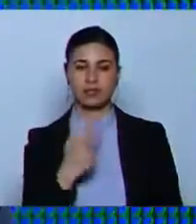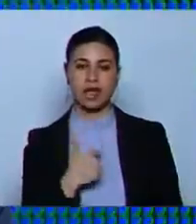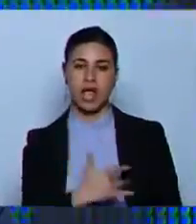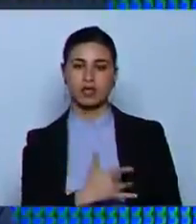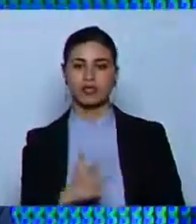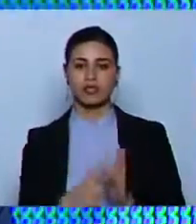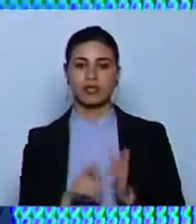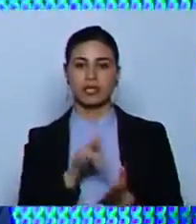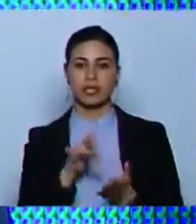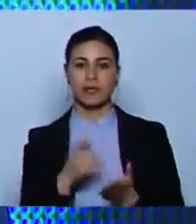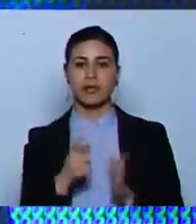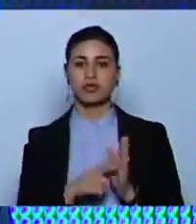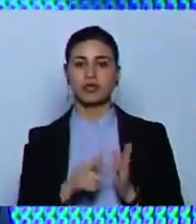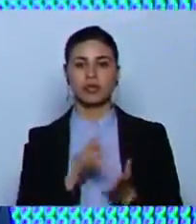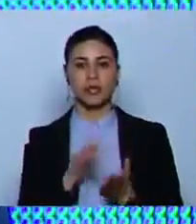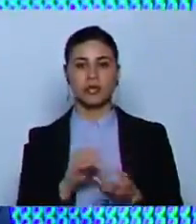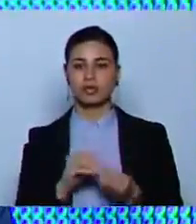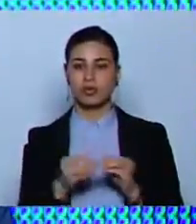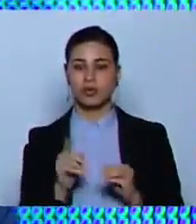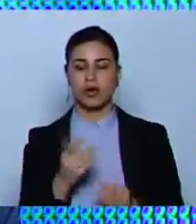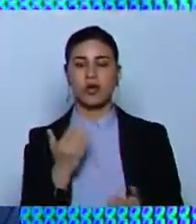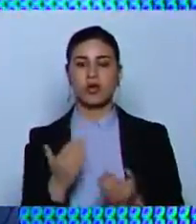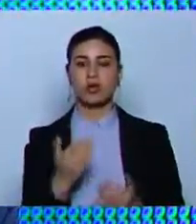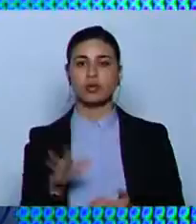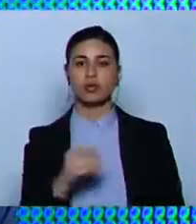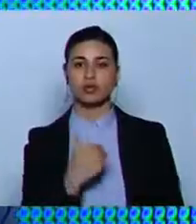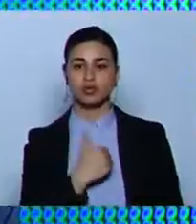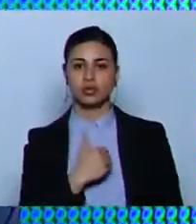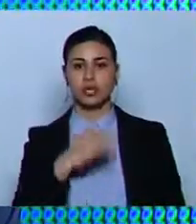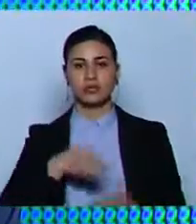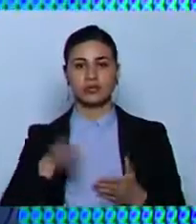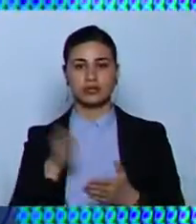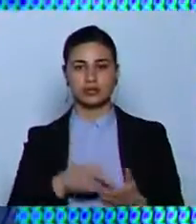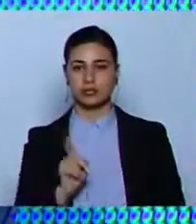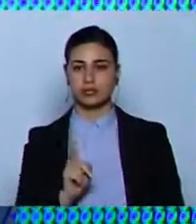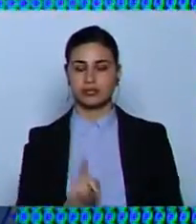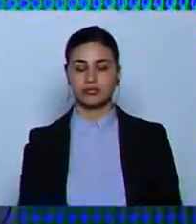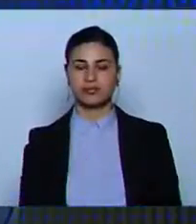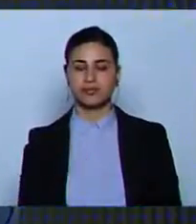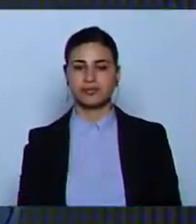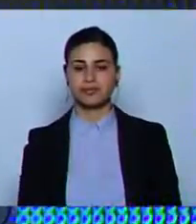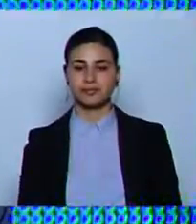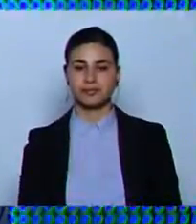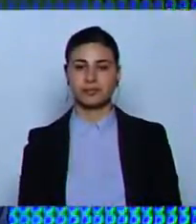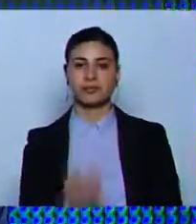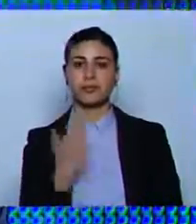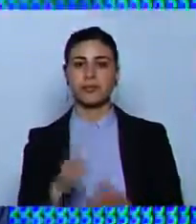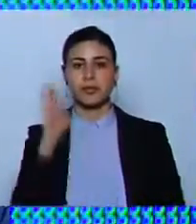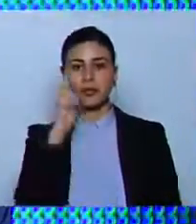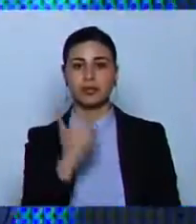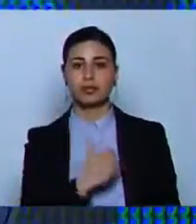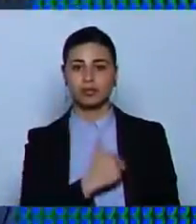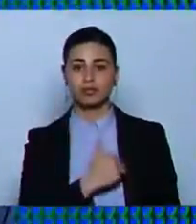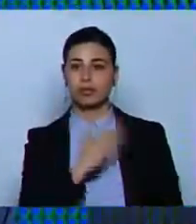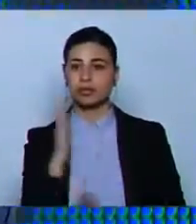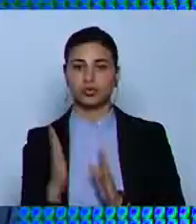შვიდი ქალაქიდან, მარტო შვიდი ქალაქის პრობლემა არა, რომელიმე იყოს მომხრე, რომ ეს შერწყმა მოხდეს. და თუ მთავრობა აპირებს